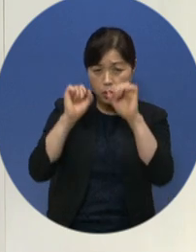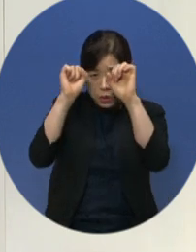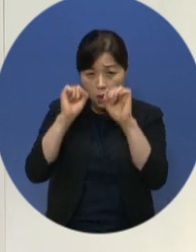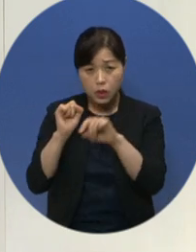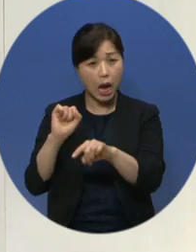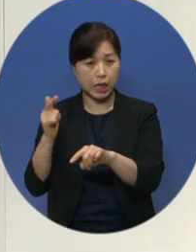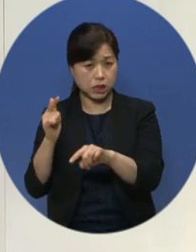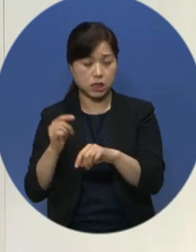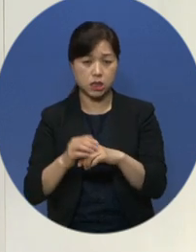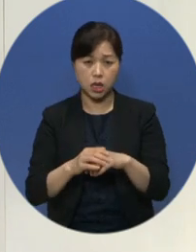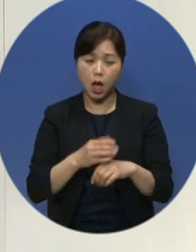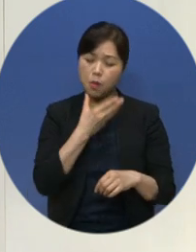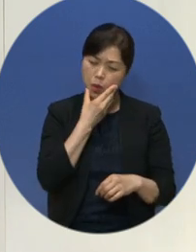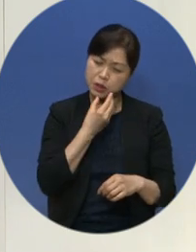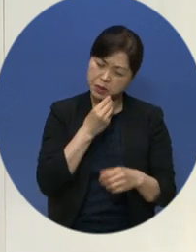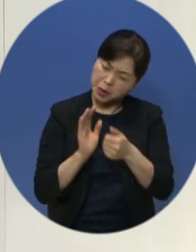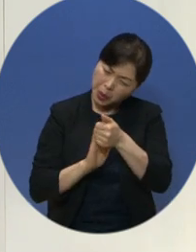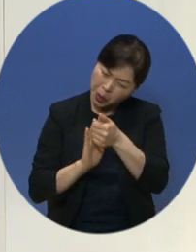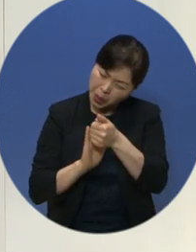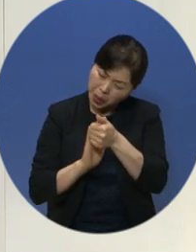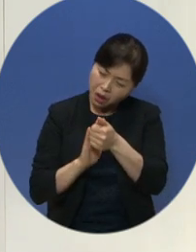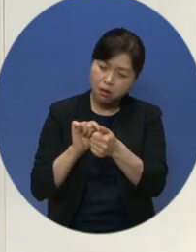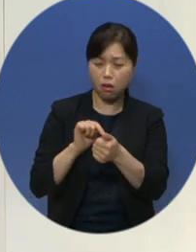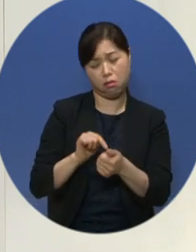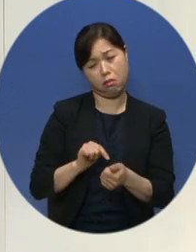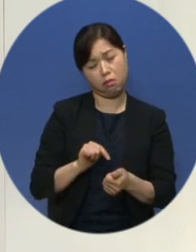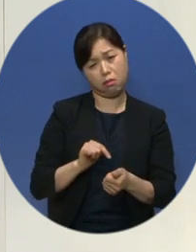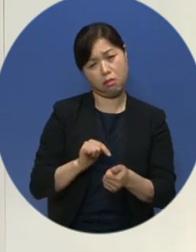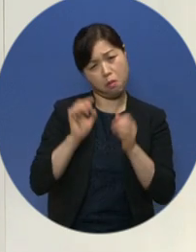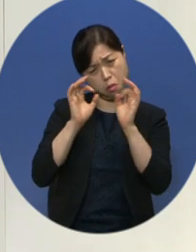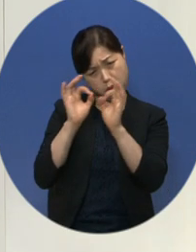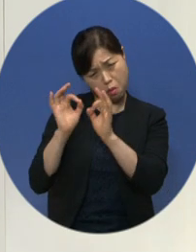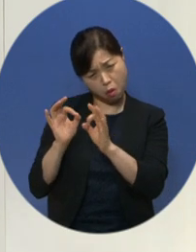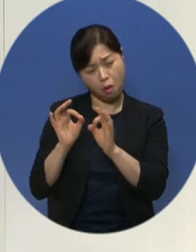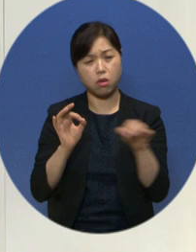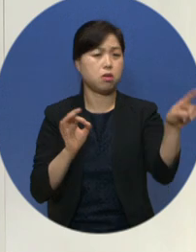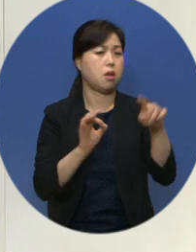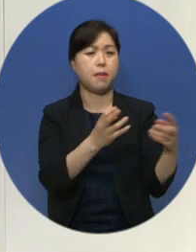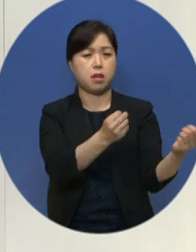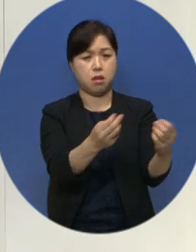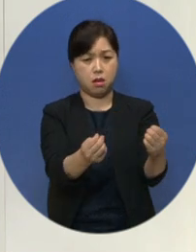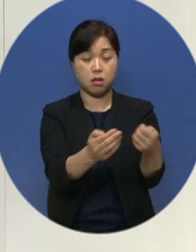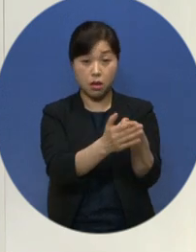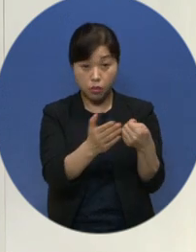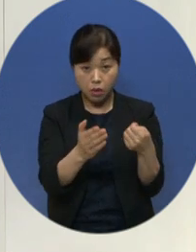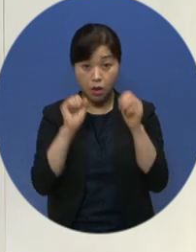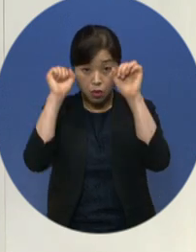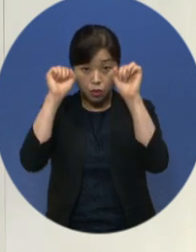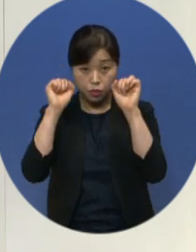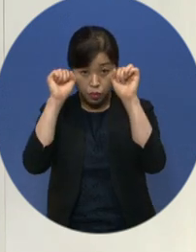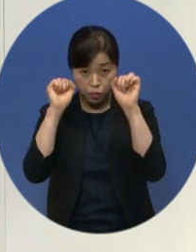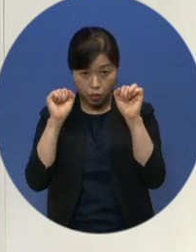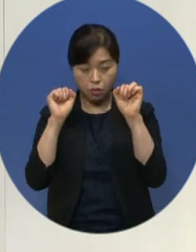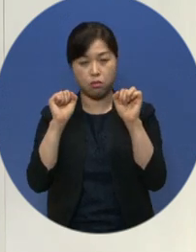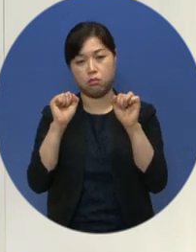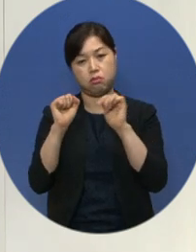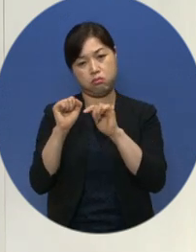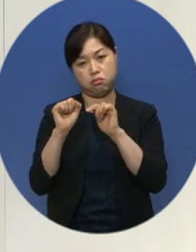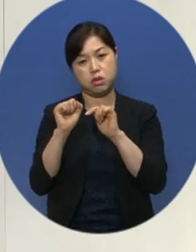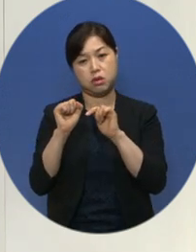복지 정의 쓴 시각으로만 보게 돼 있죠 그러다 보니까 는 스포츠 로써의 어떤 그런 발전 들이